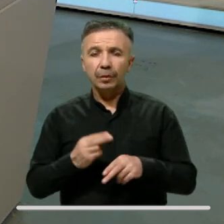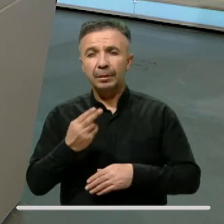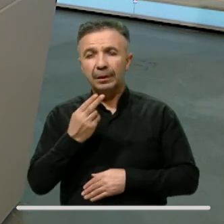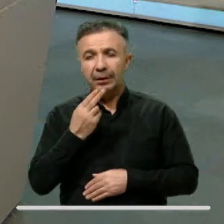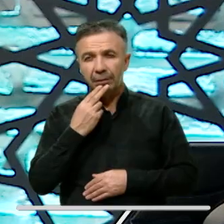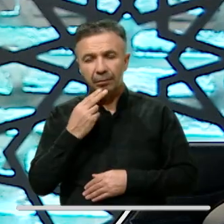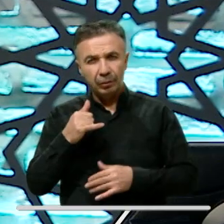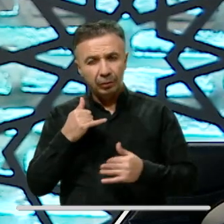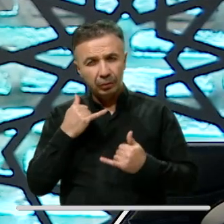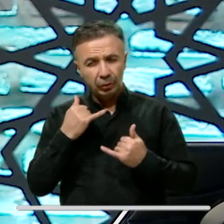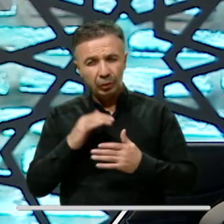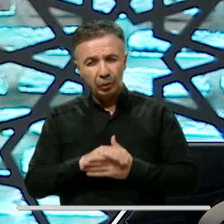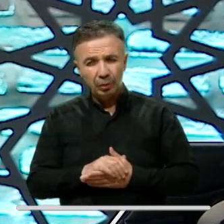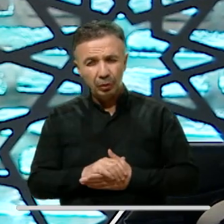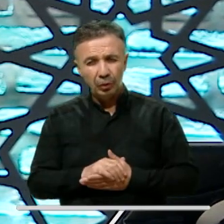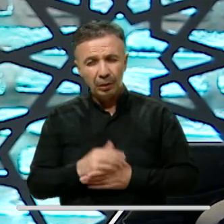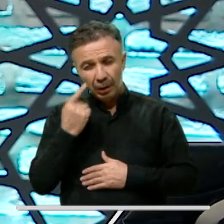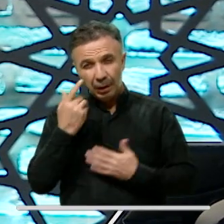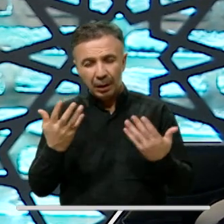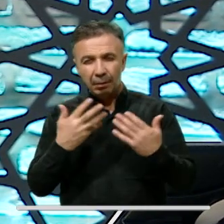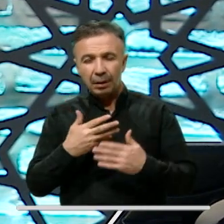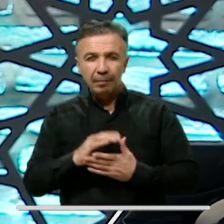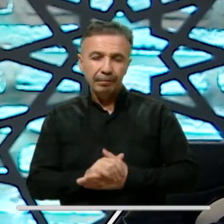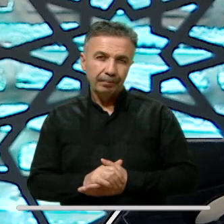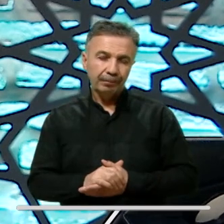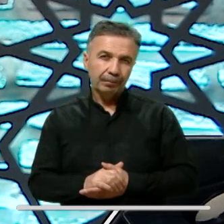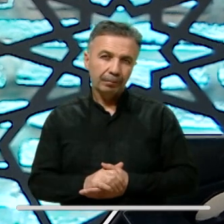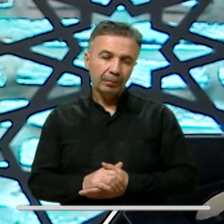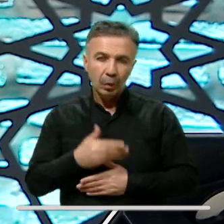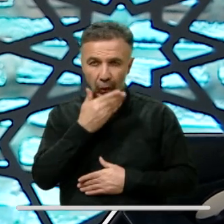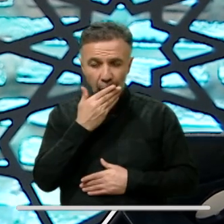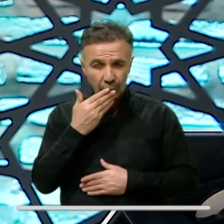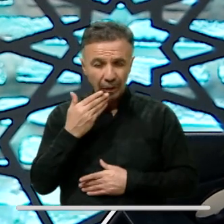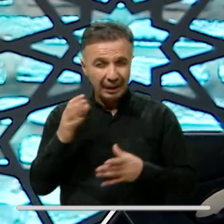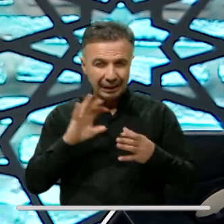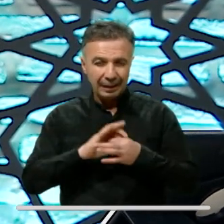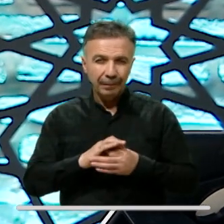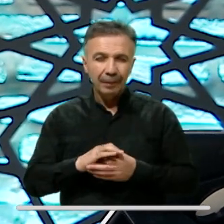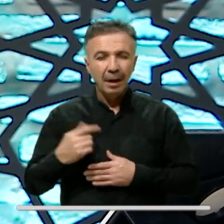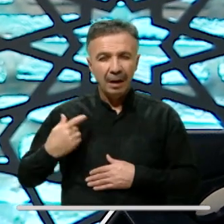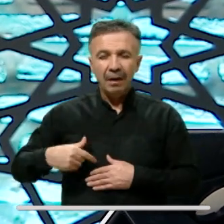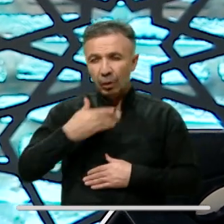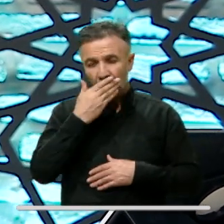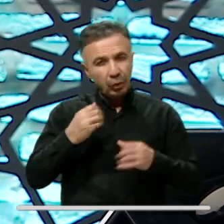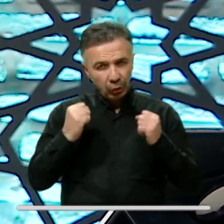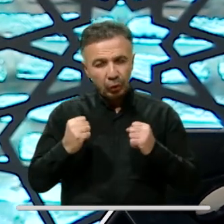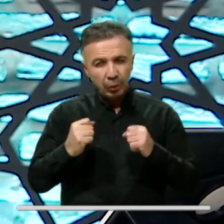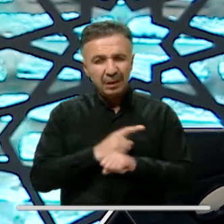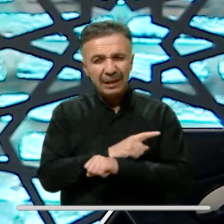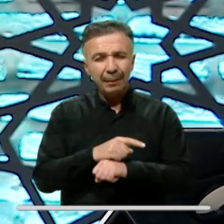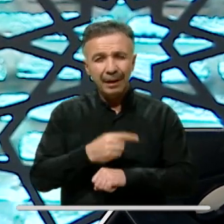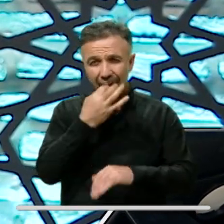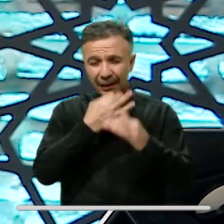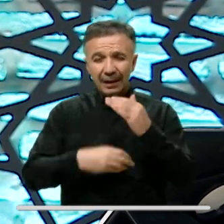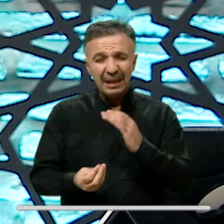başlıyoruz efendim. Bir oruç sorusu. Hayırlı akşamlar dileklerinde bulunmuşlar. Sizlere de çok çok selamları var. Nafile orucu tutarken niyeti